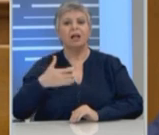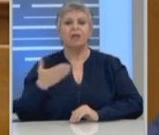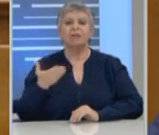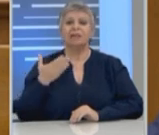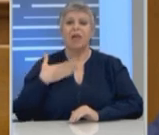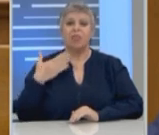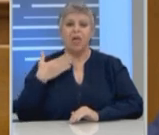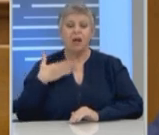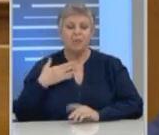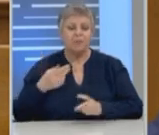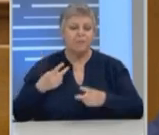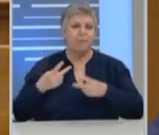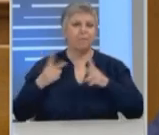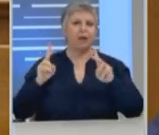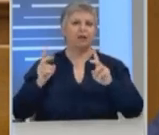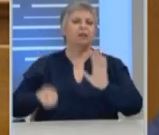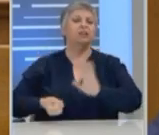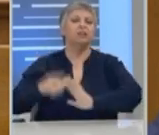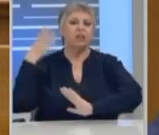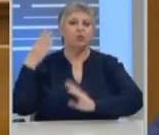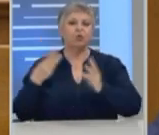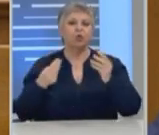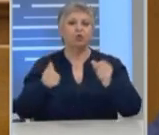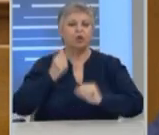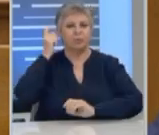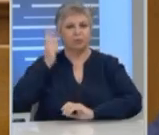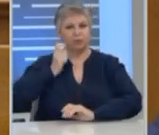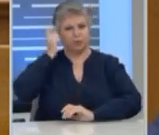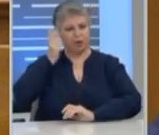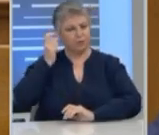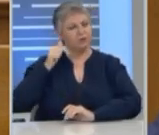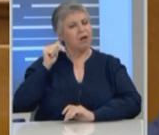του νεοφιλελευθερισμού. Αυτή η προοπτική είναι εξαιρετικά σημαντική.